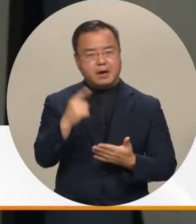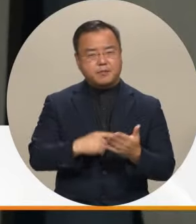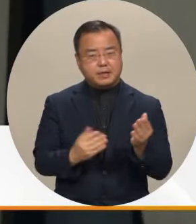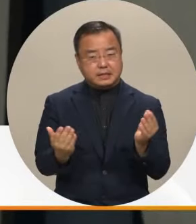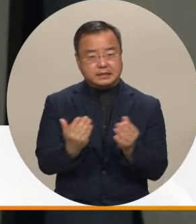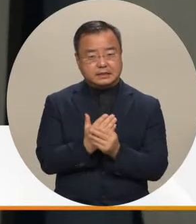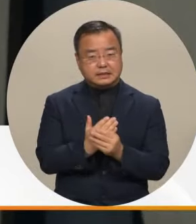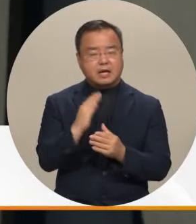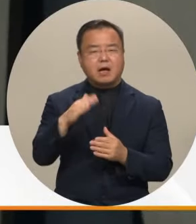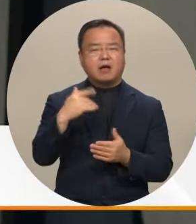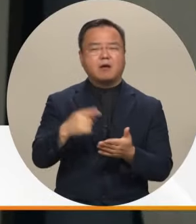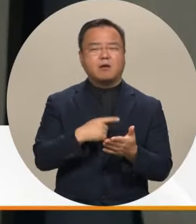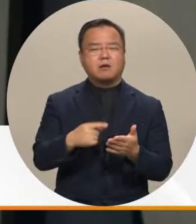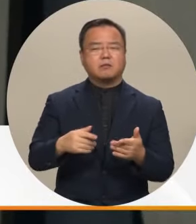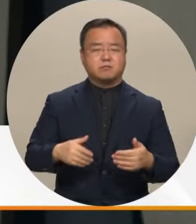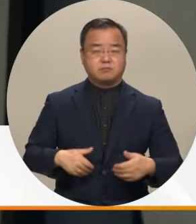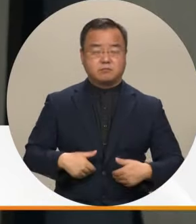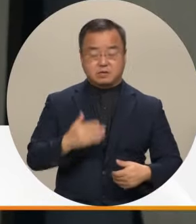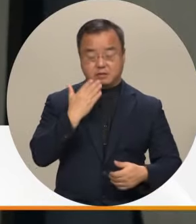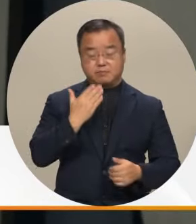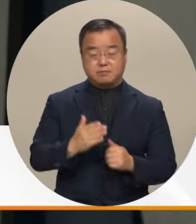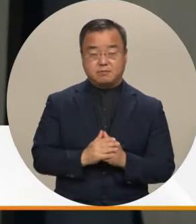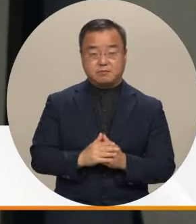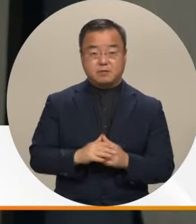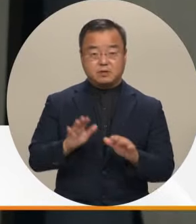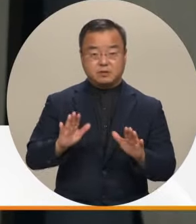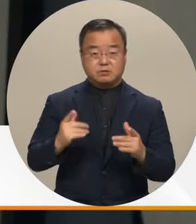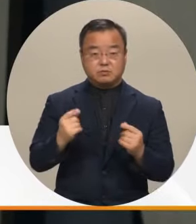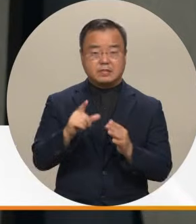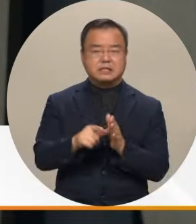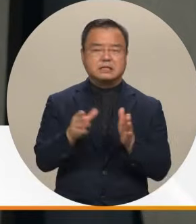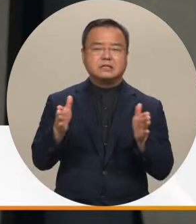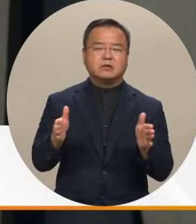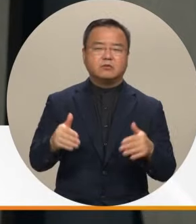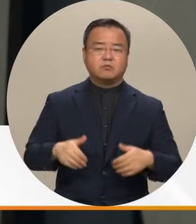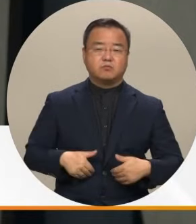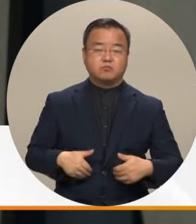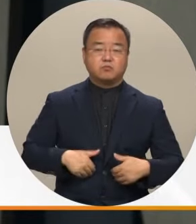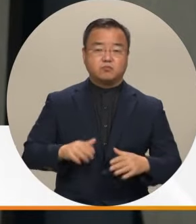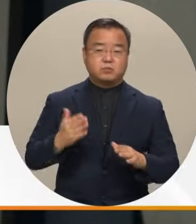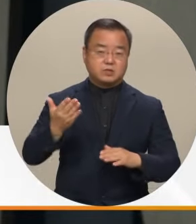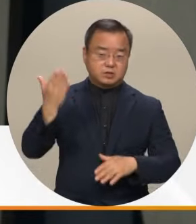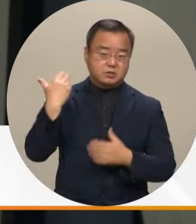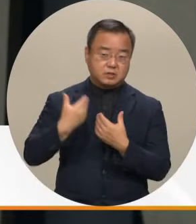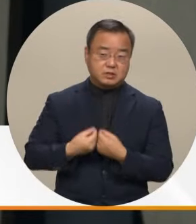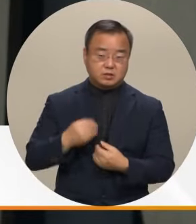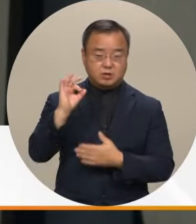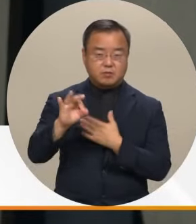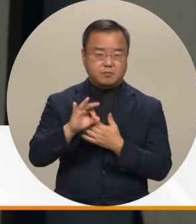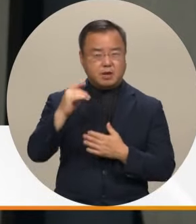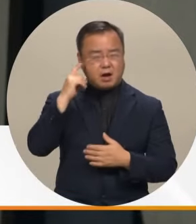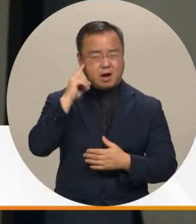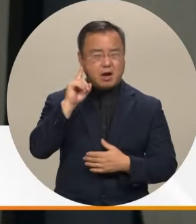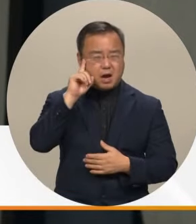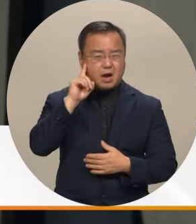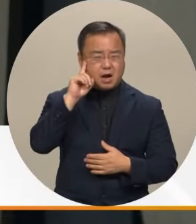보상을 받을 수 있는데 지금 같은 경우는 이제 아까처럼 기간도 좀 필요하긴 하지만 이전에 사례를 보면 이제 되게 정신적 피해